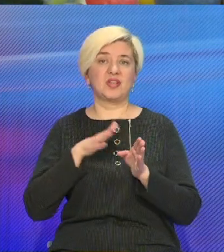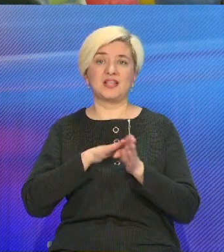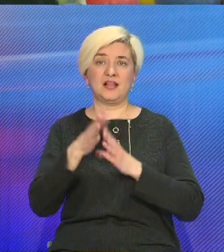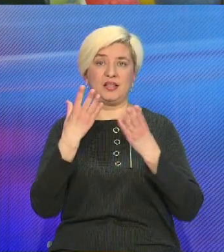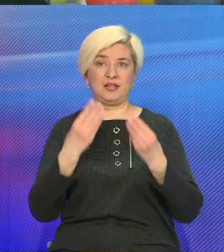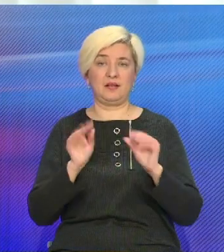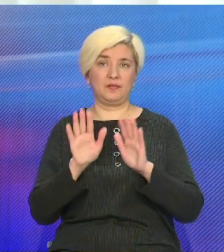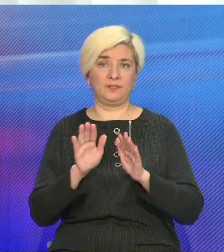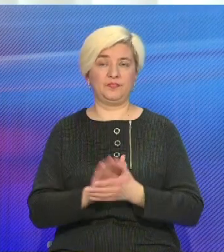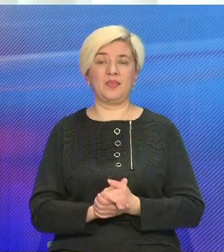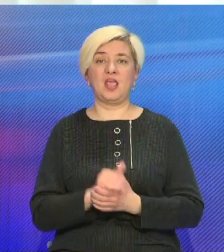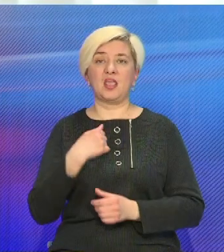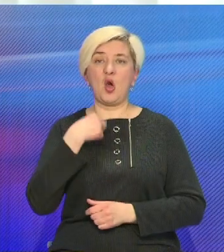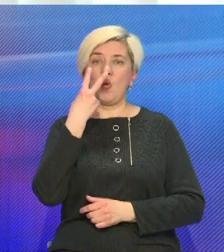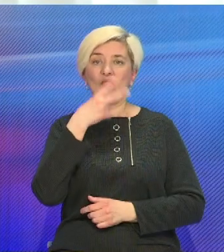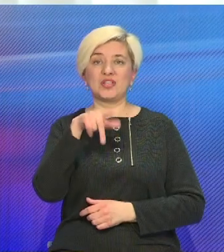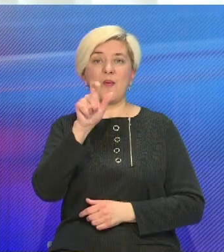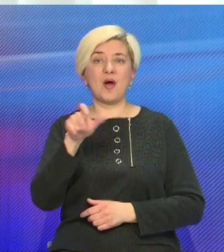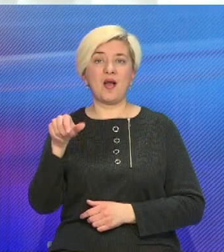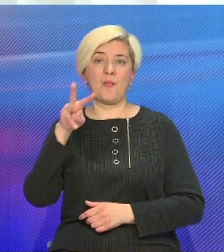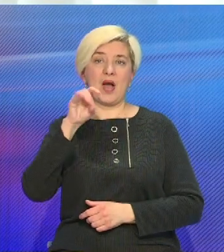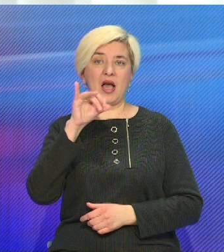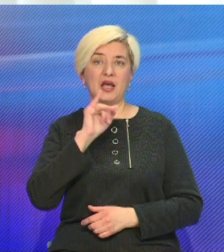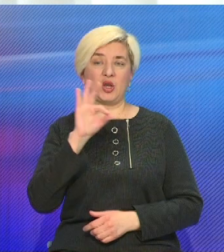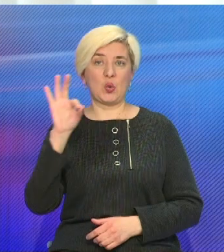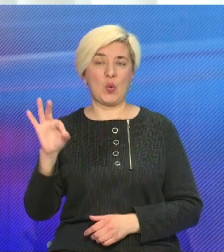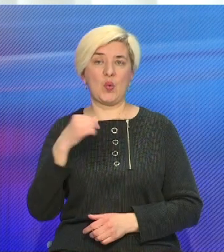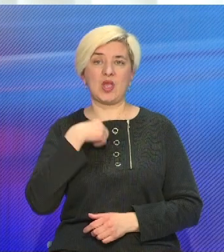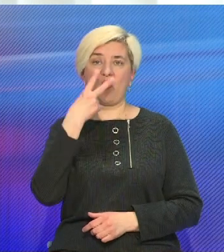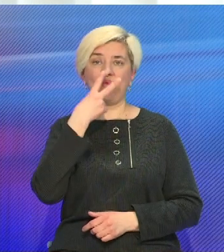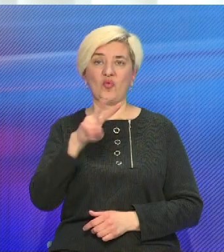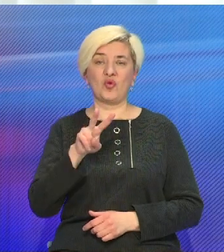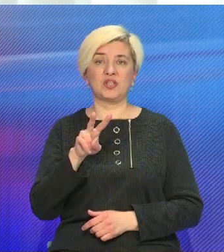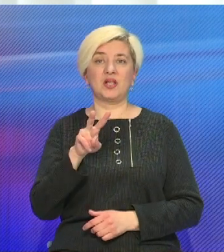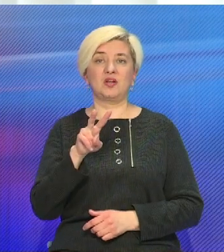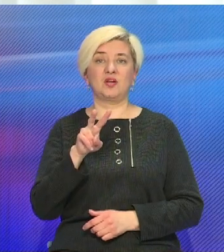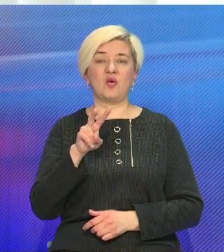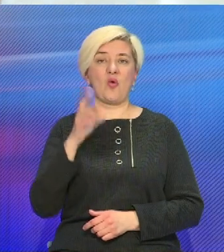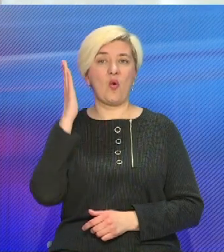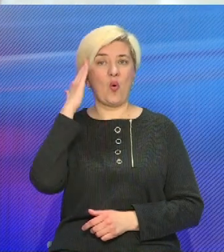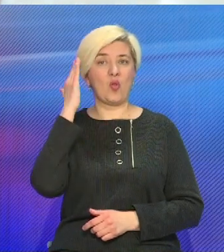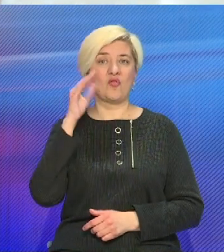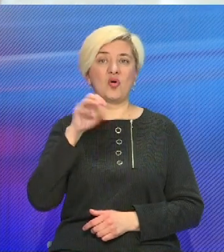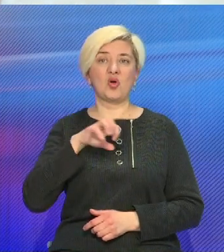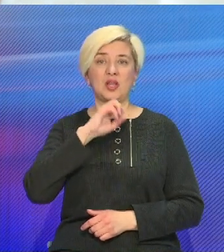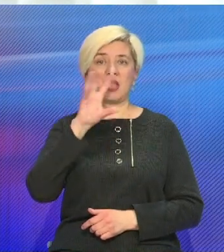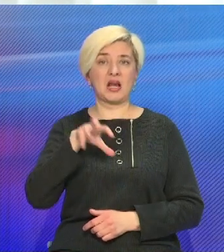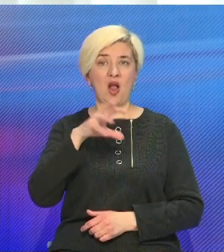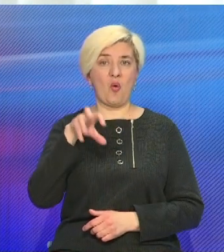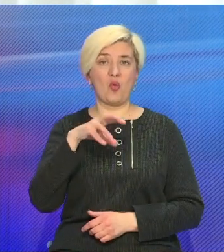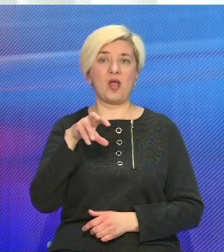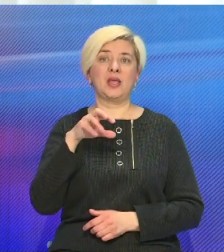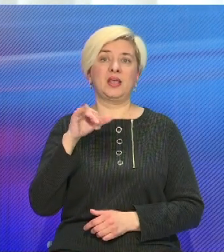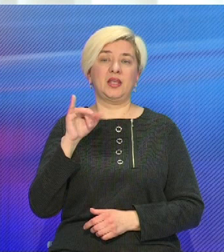Я увидел персонажей из Марио, я увидел голову дракона Телемена.